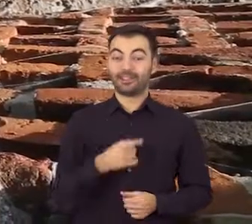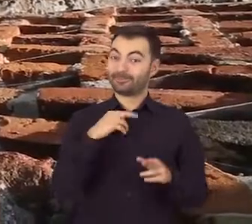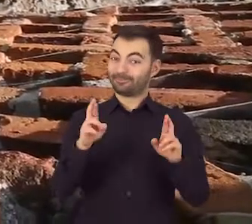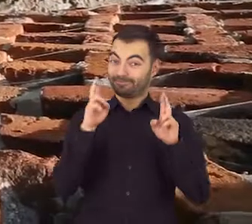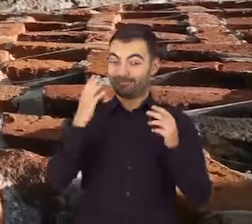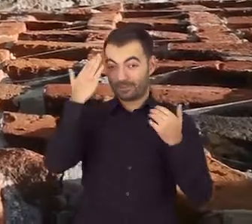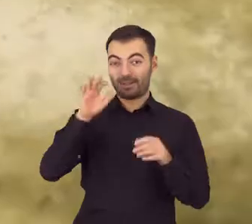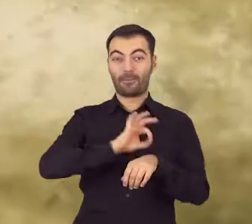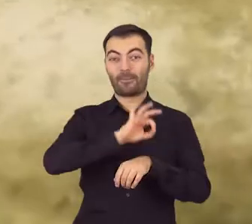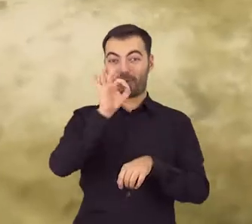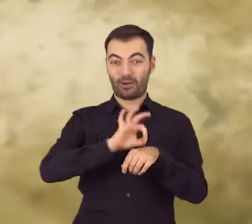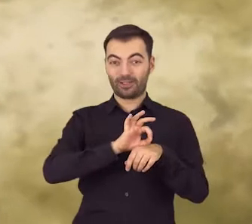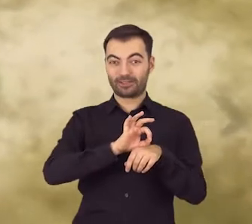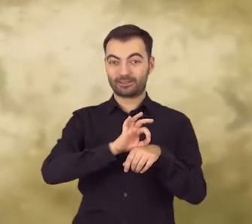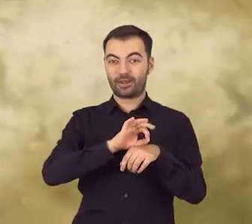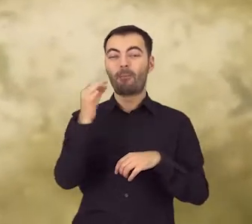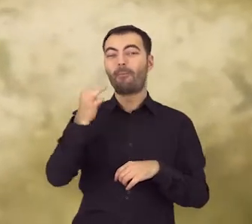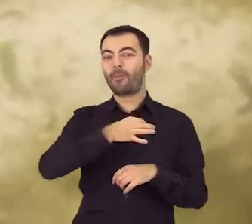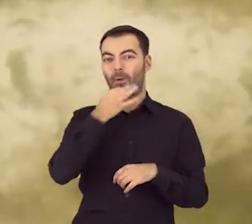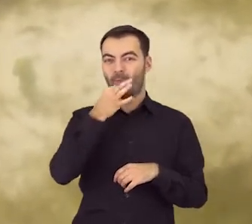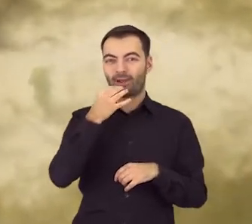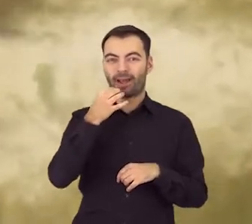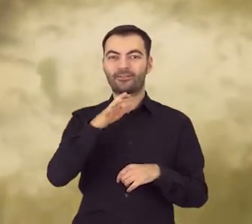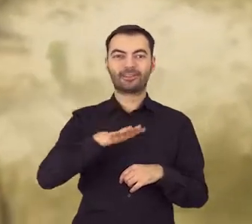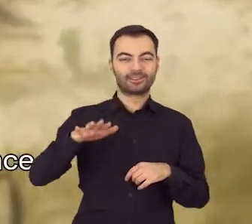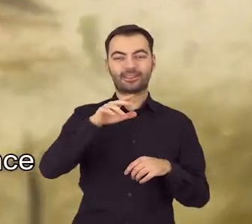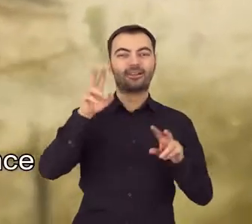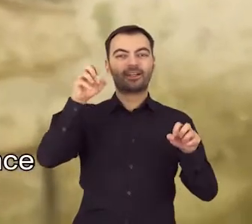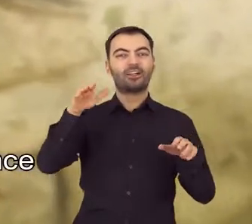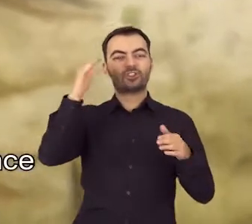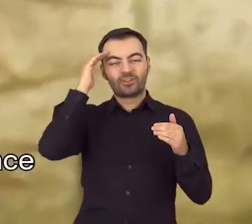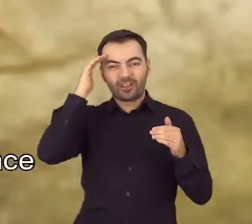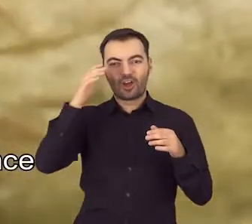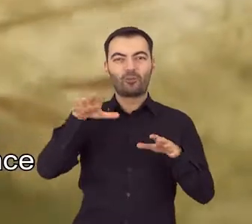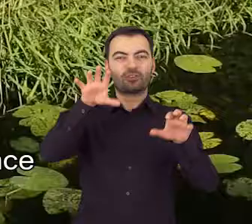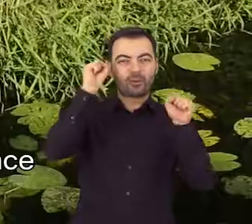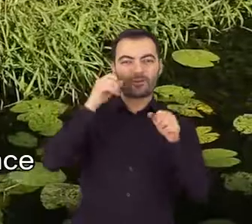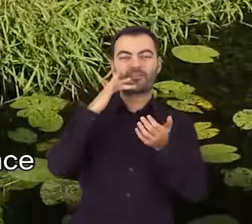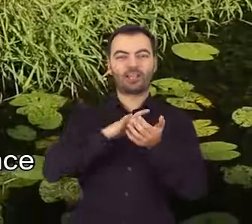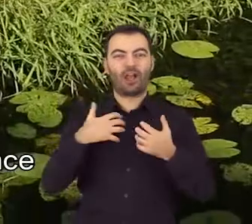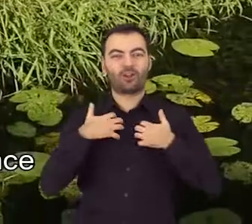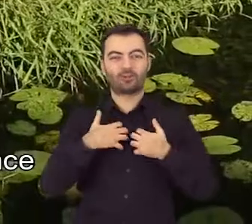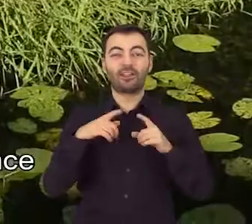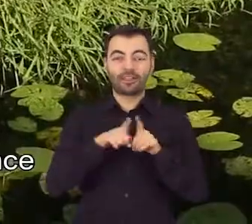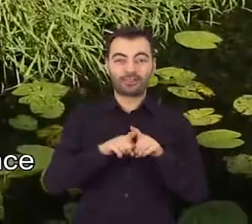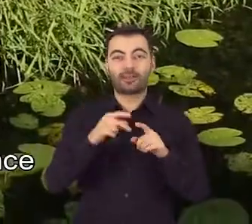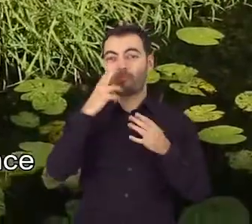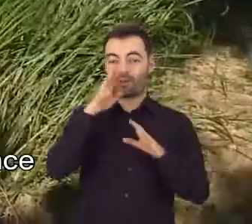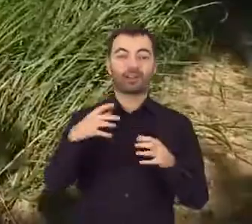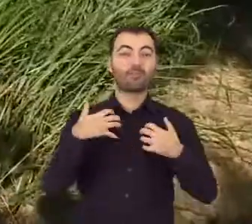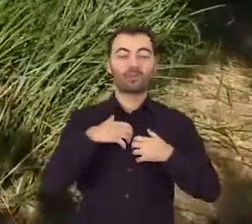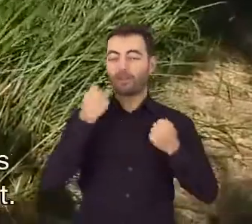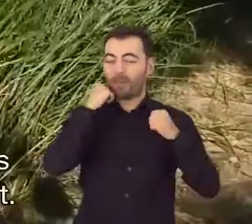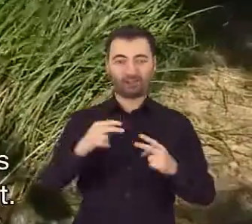Mamy nadzieję, że nasz projekt przyczyni się do zwiększenia wrażliwości ekologicznej i uświadomi, jak ważna jest dla nas przyroda i